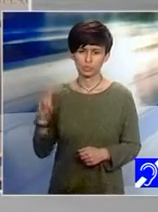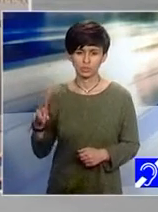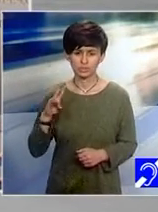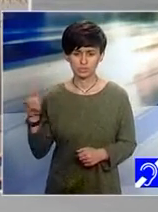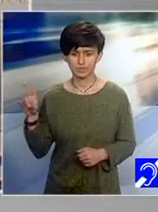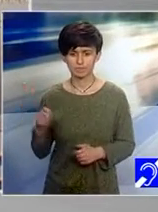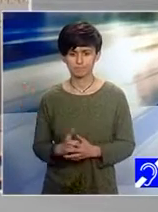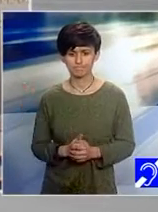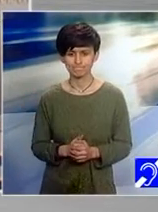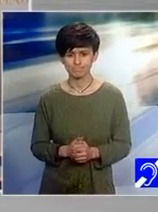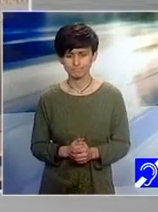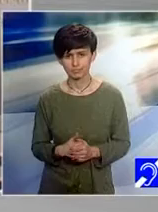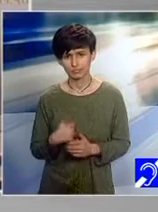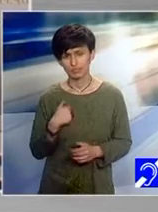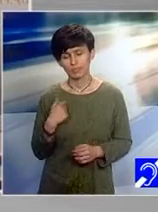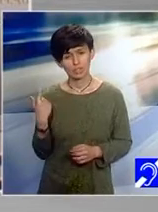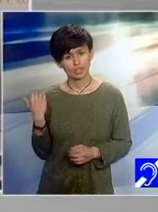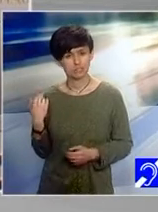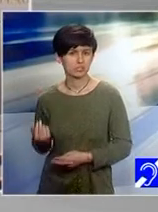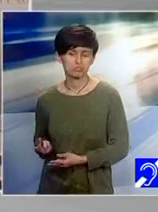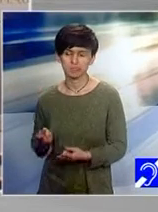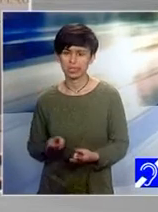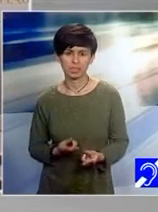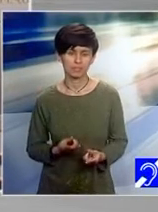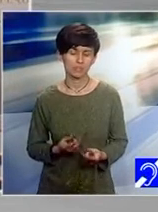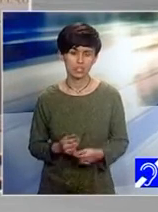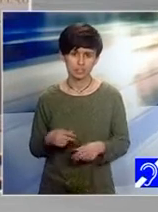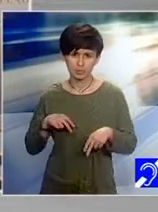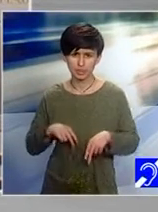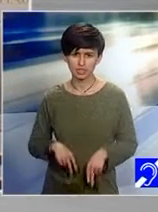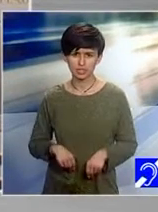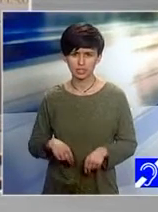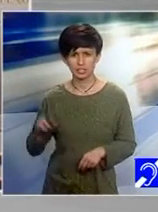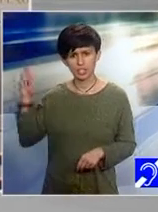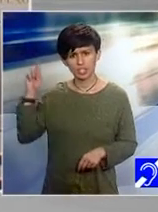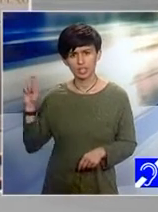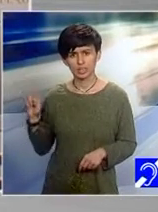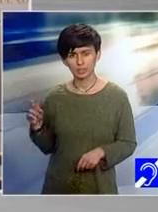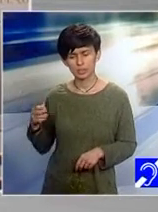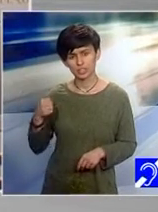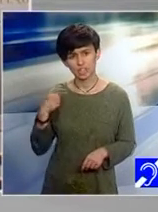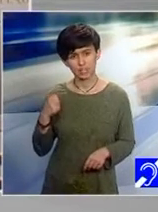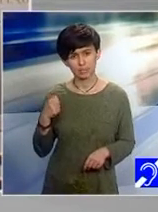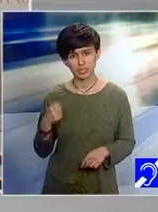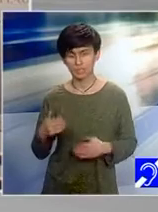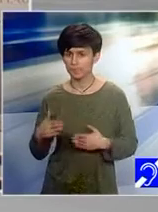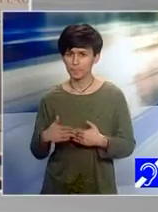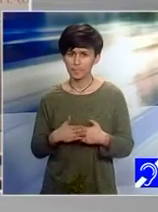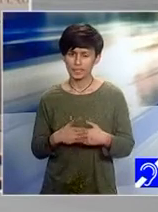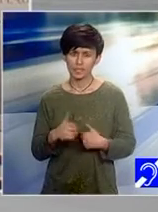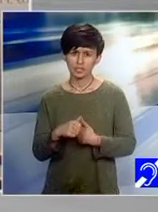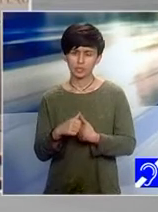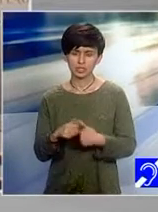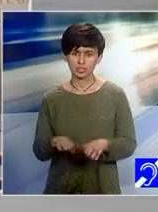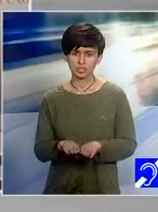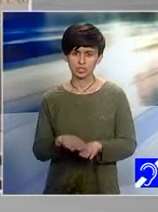Yerevan la invitația cancelariei președintelui Republicii Armenia, Serge Sargsyan, alături de prietenul și colegul